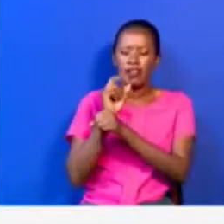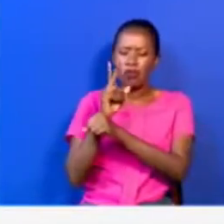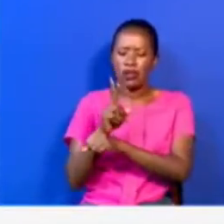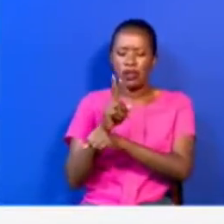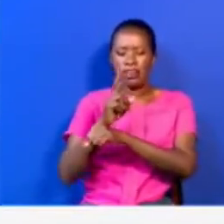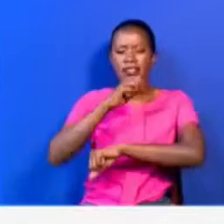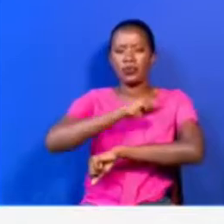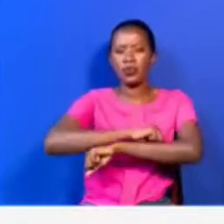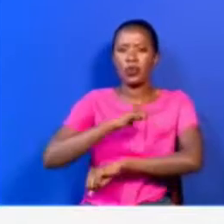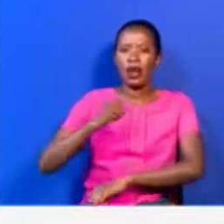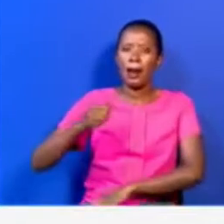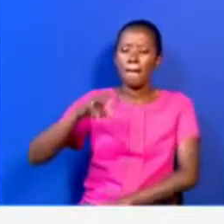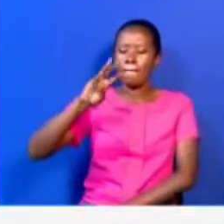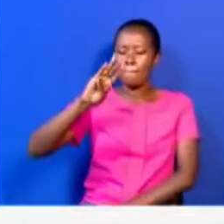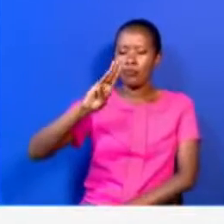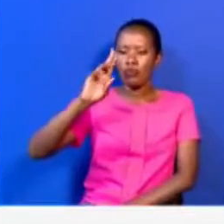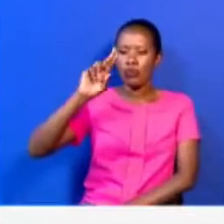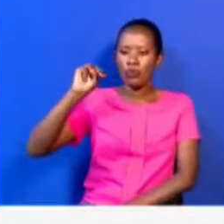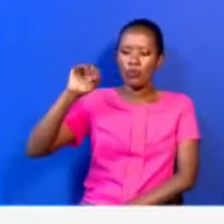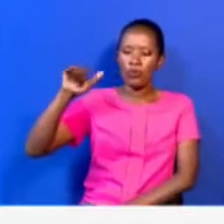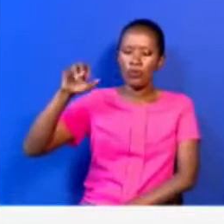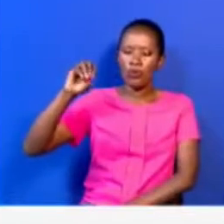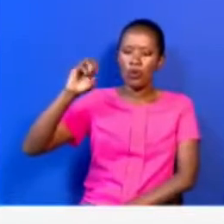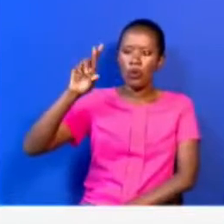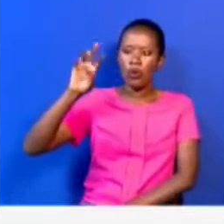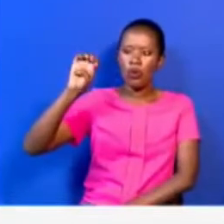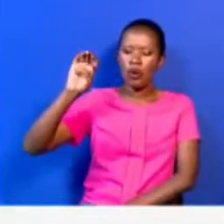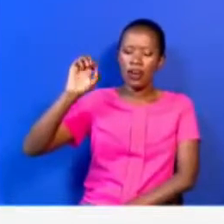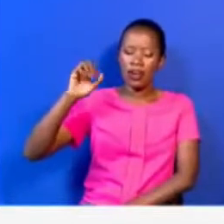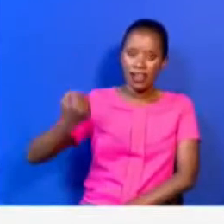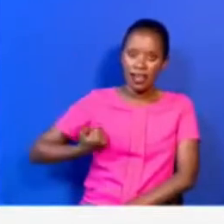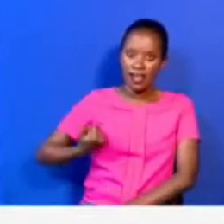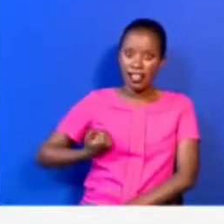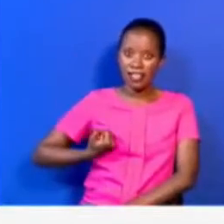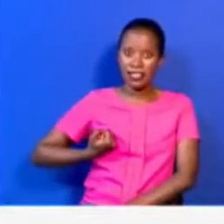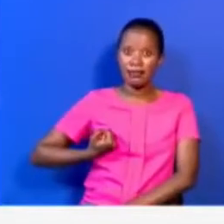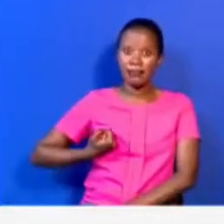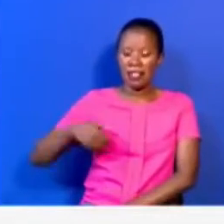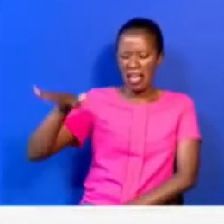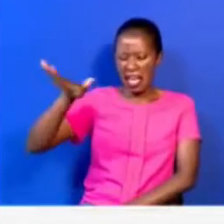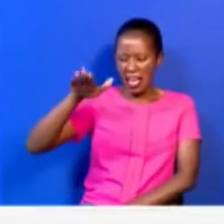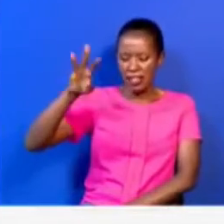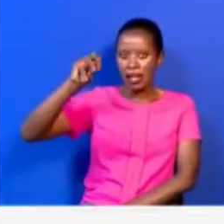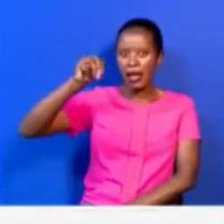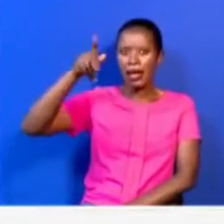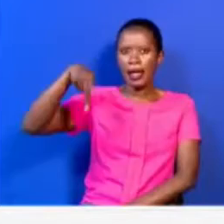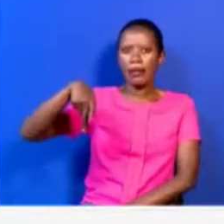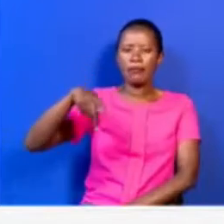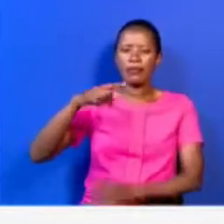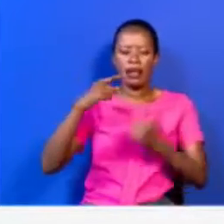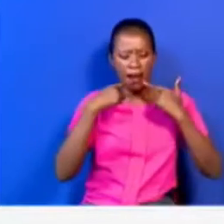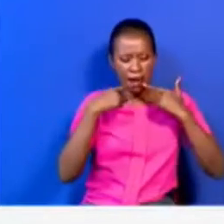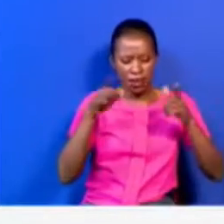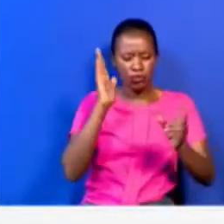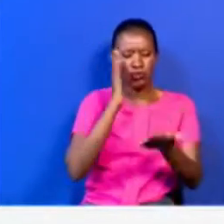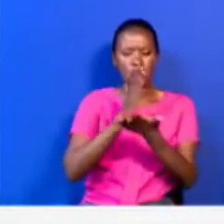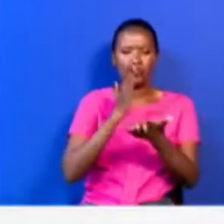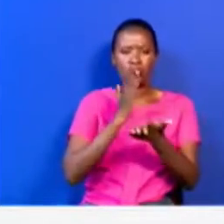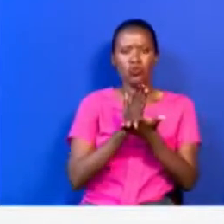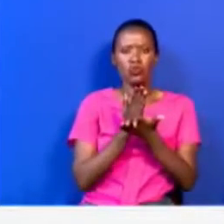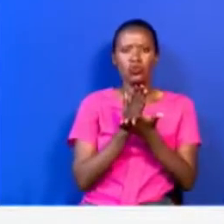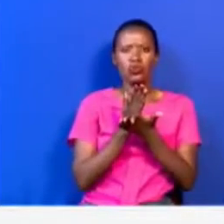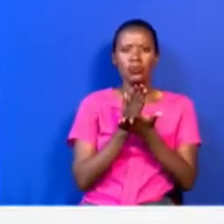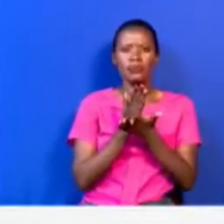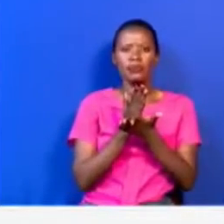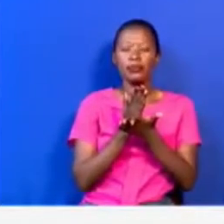ya wasichana ya Bunyore iliyo katika kaunti ya Viga. Mapema leo bunge wa eneo hilo Bad Twalib alitangaza kwamba matokeo yake